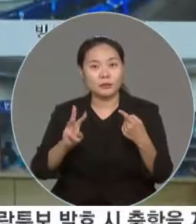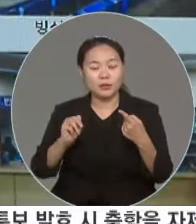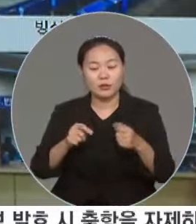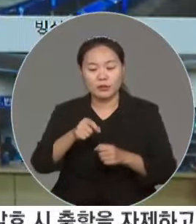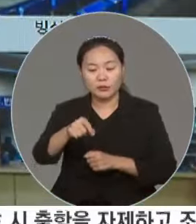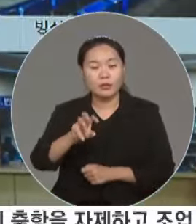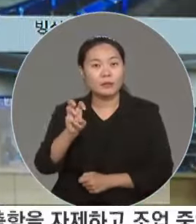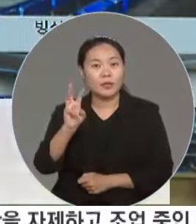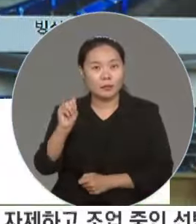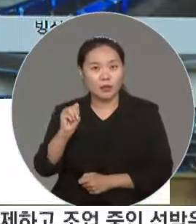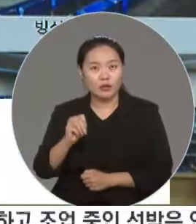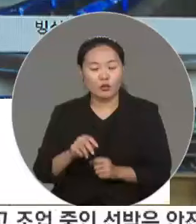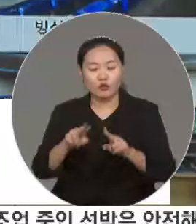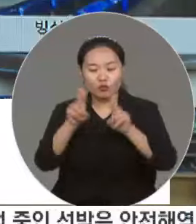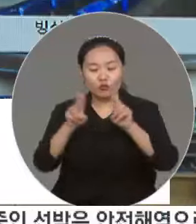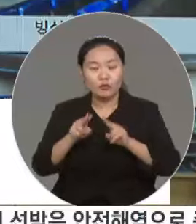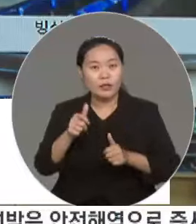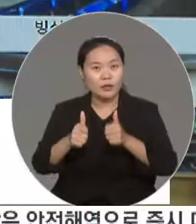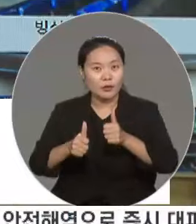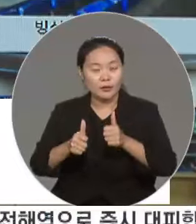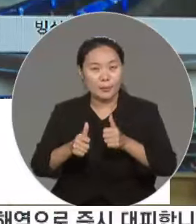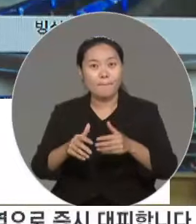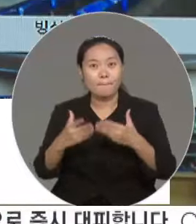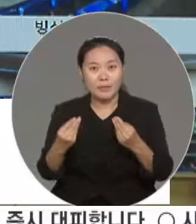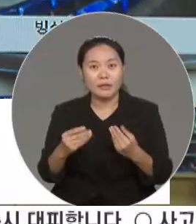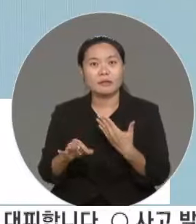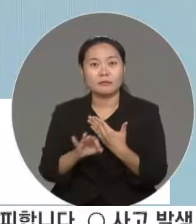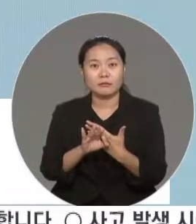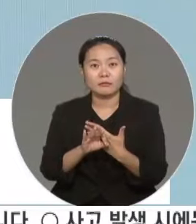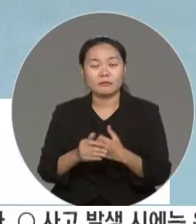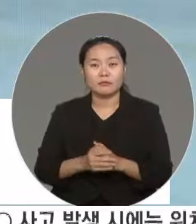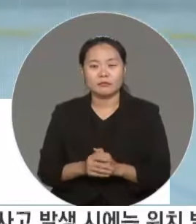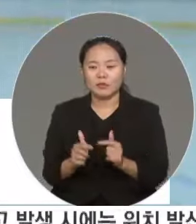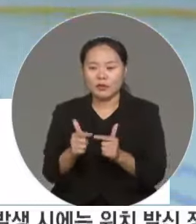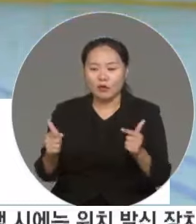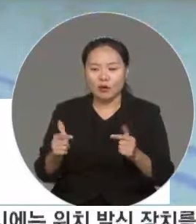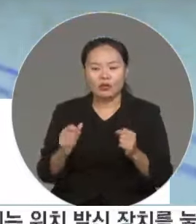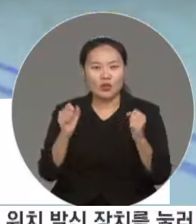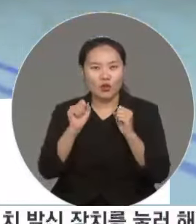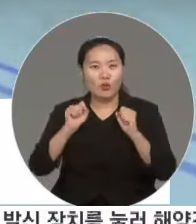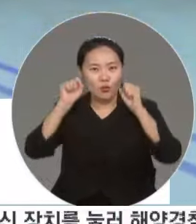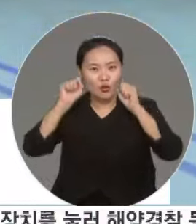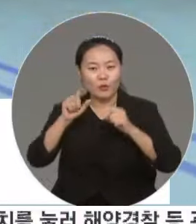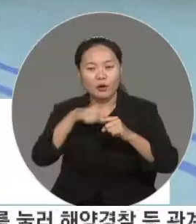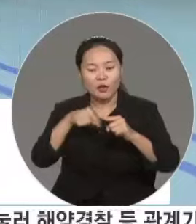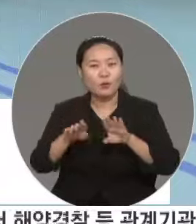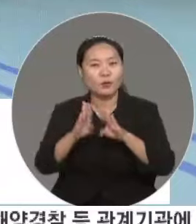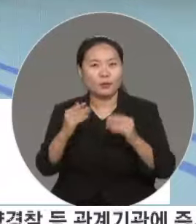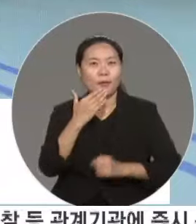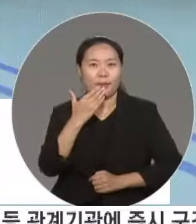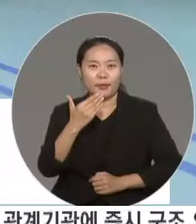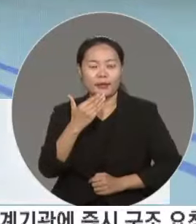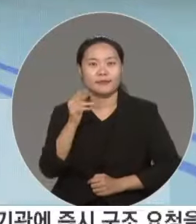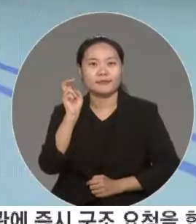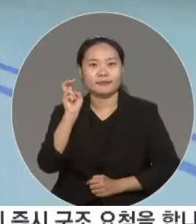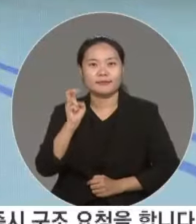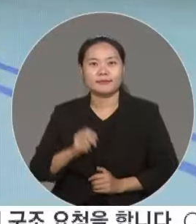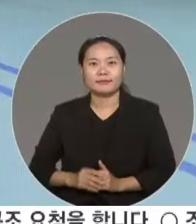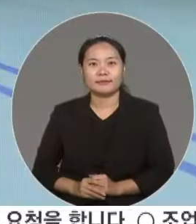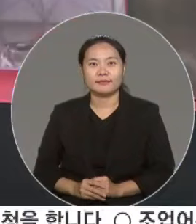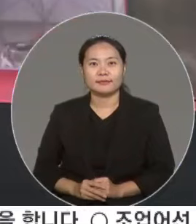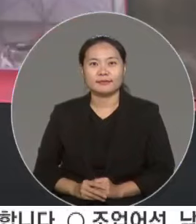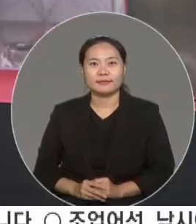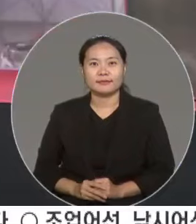세로 30m의 국제규격 빙상장이 완공되면 각종 동계 스포츠 대회 유치도 가능할 것으로